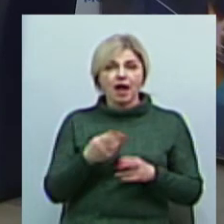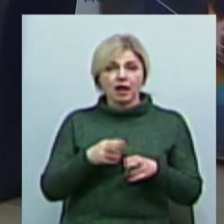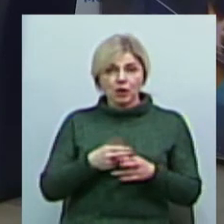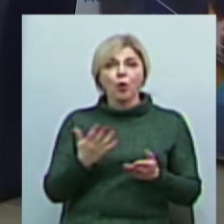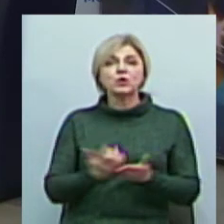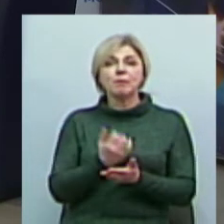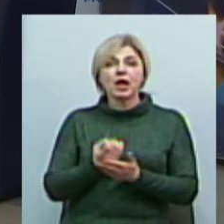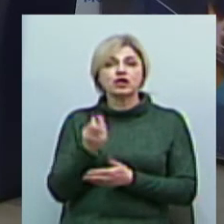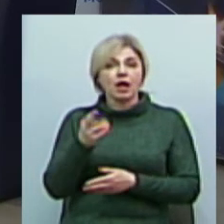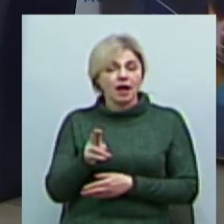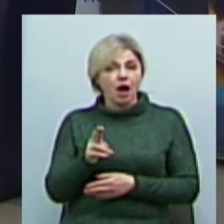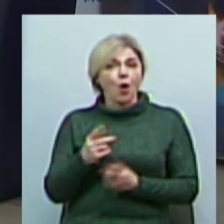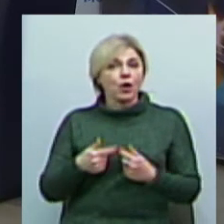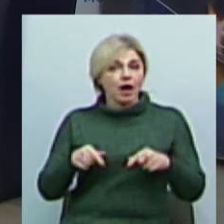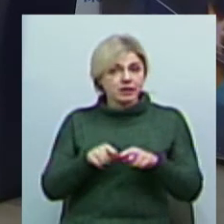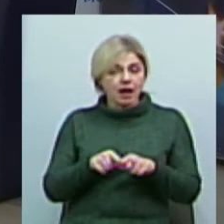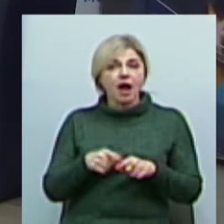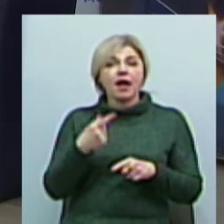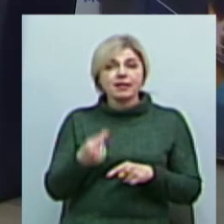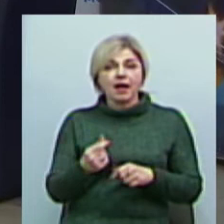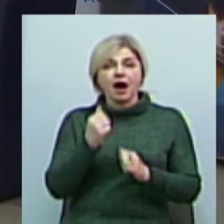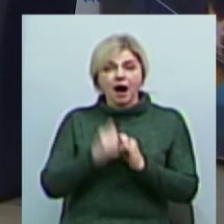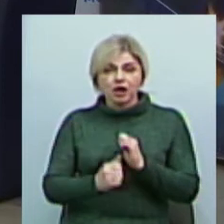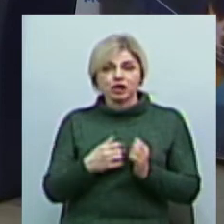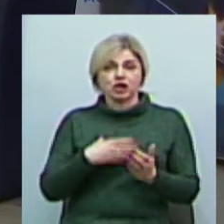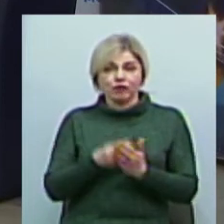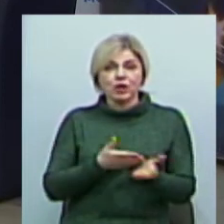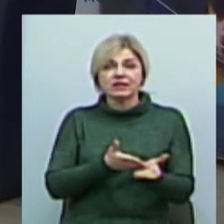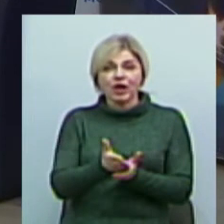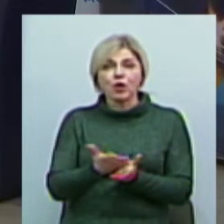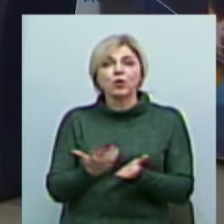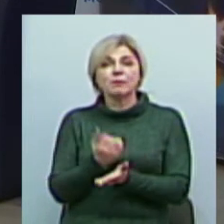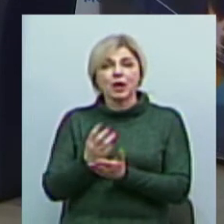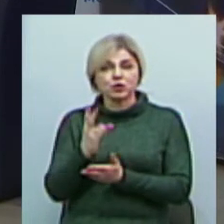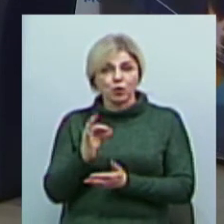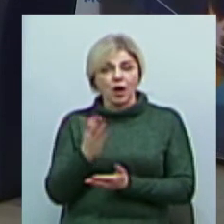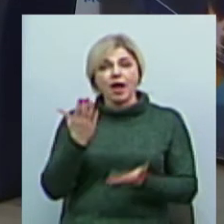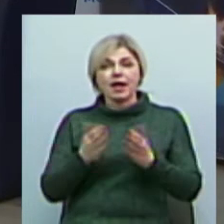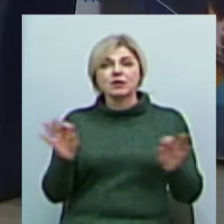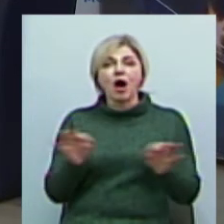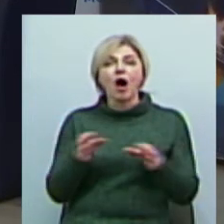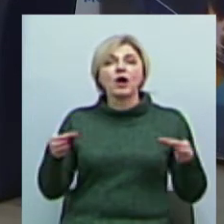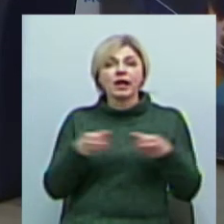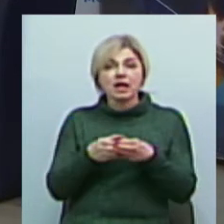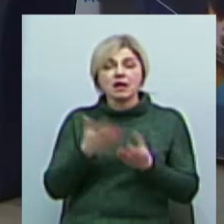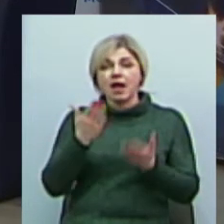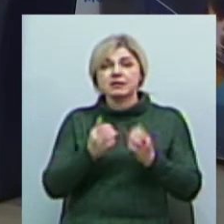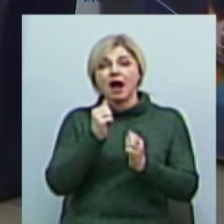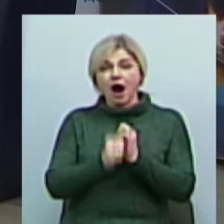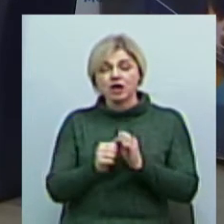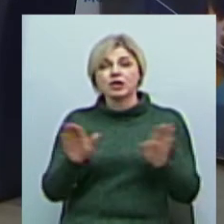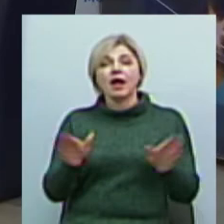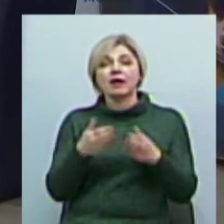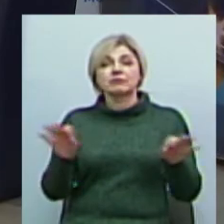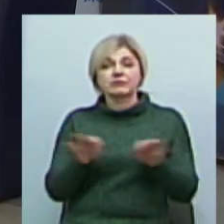успешная организация, которая каждый в своей сфере успешная, но знаете, как это, оркестр, если каждый играет свою партию,